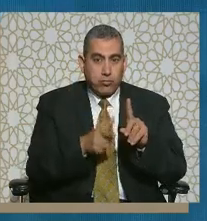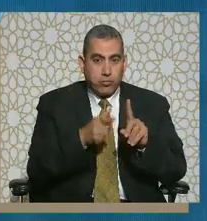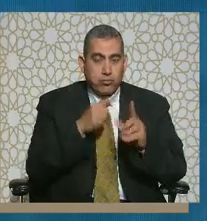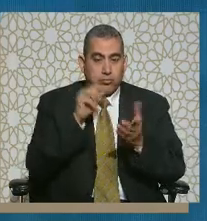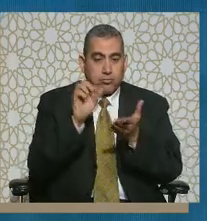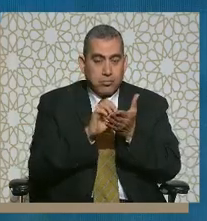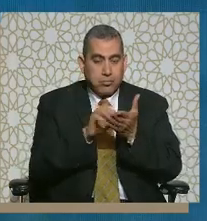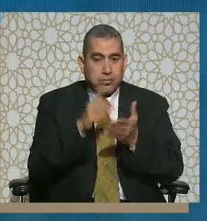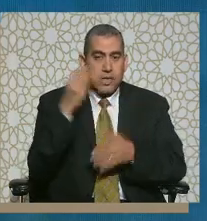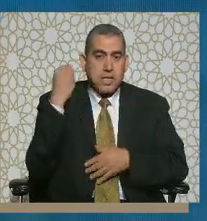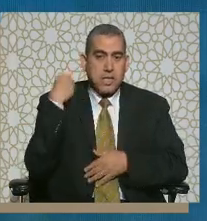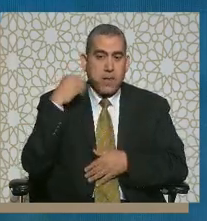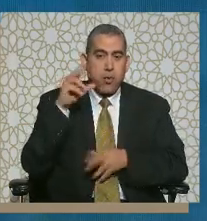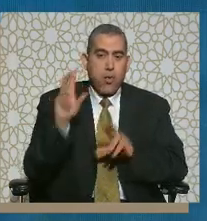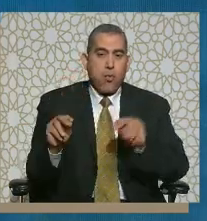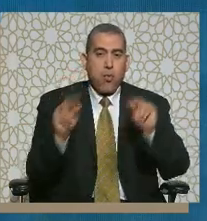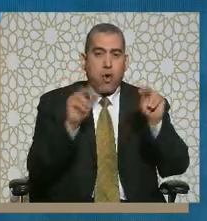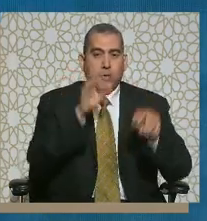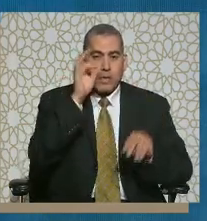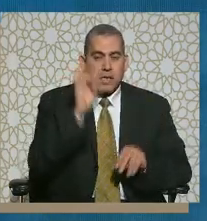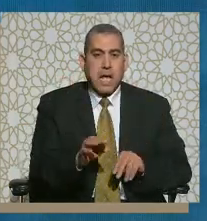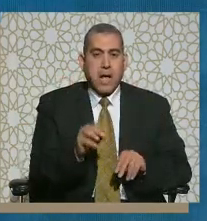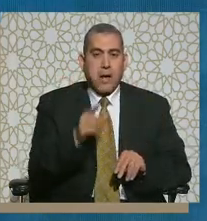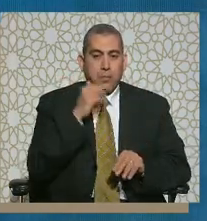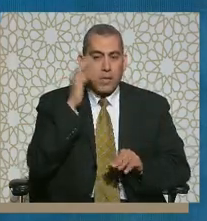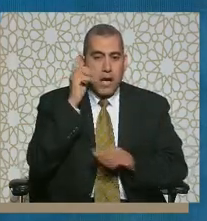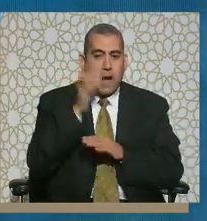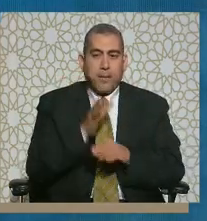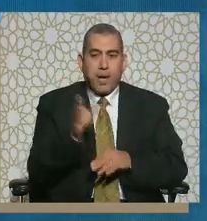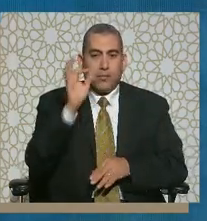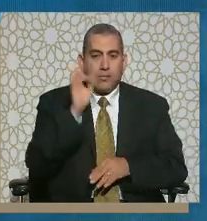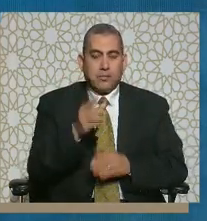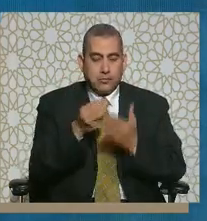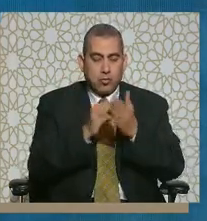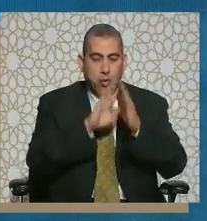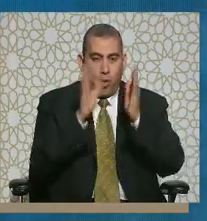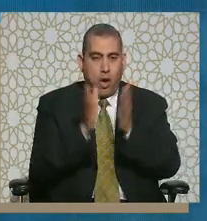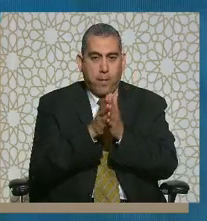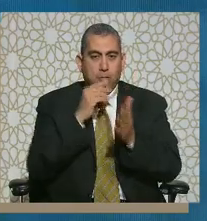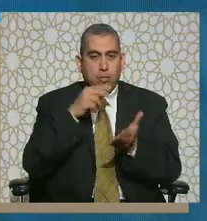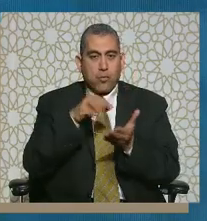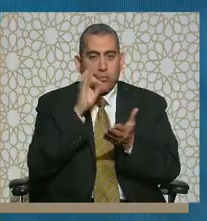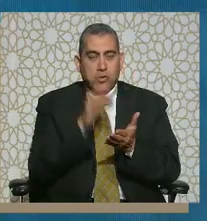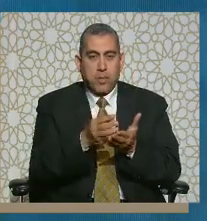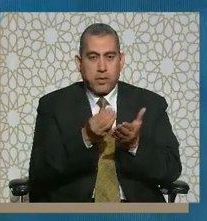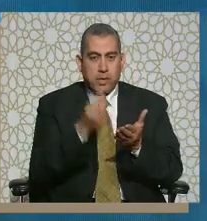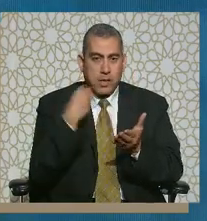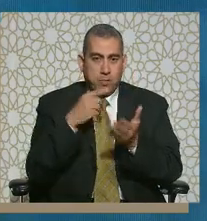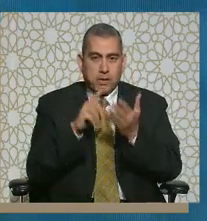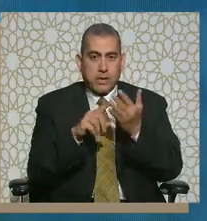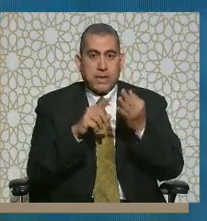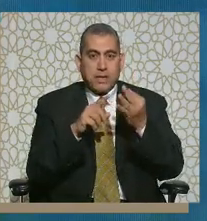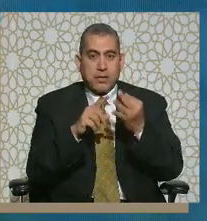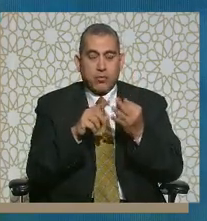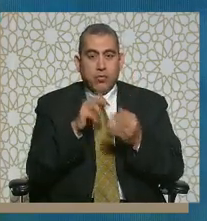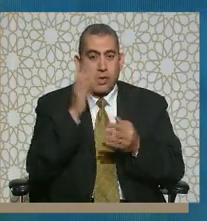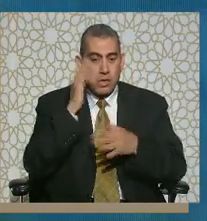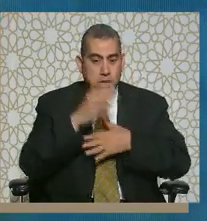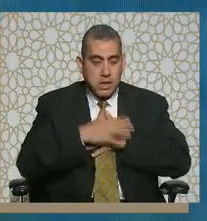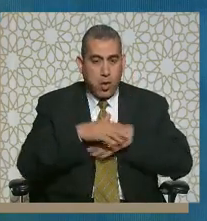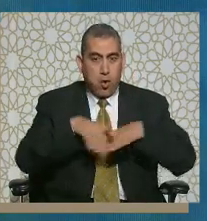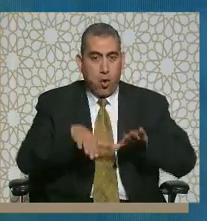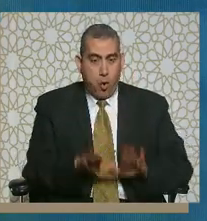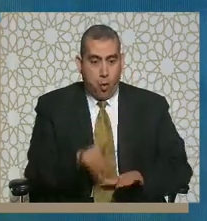له ثوابه صحيح مقيم. فانت خلاص ان شاء الله يكتب لك الثواب صحيح مقيم، وصلاتك وانت